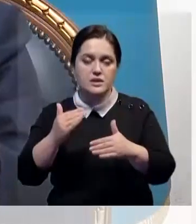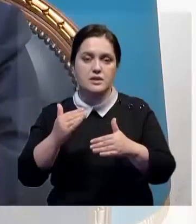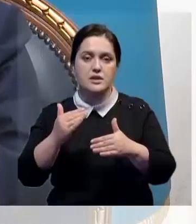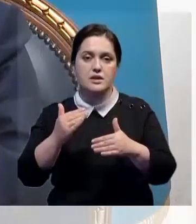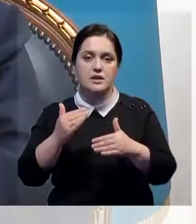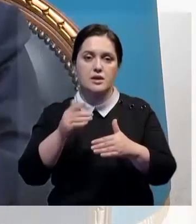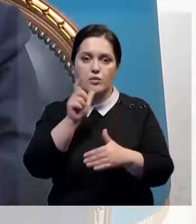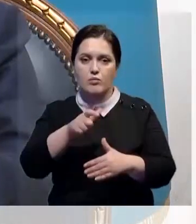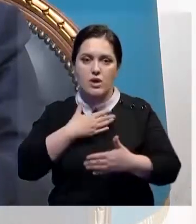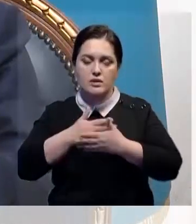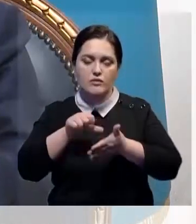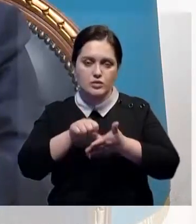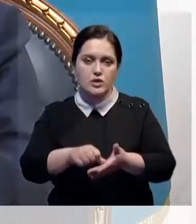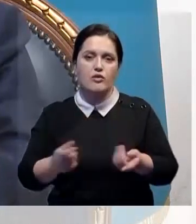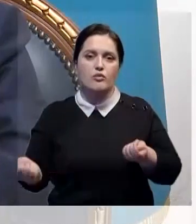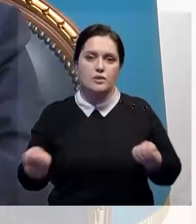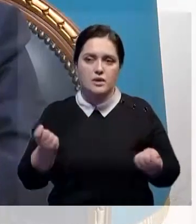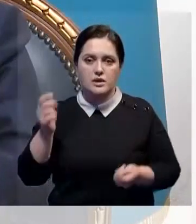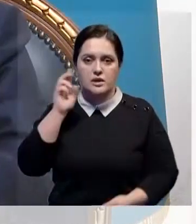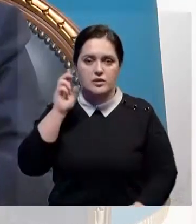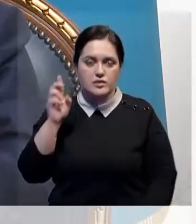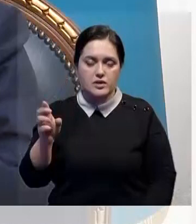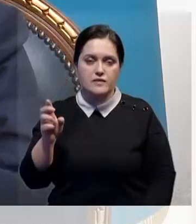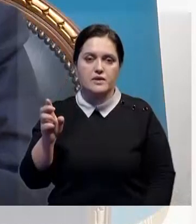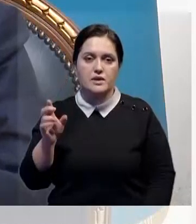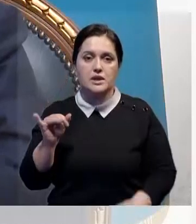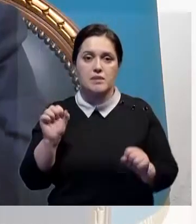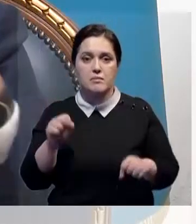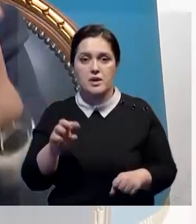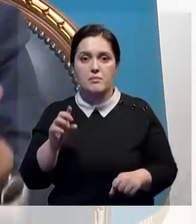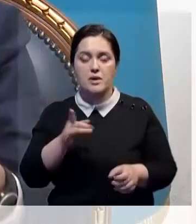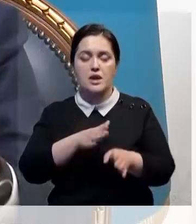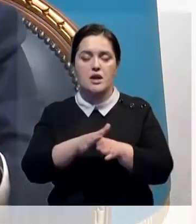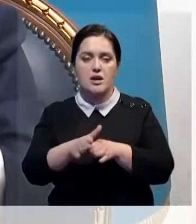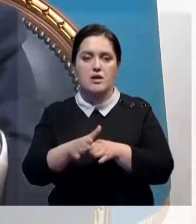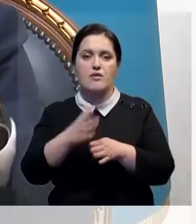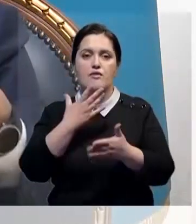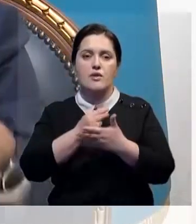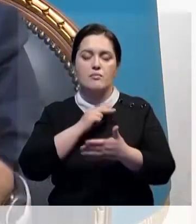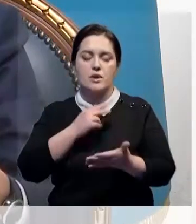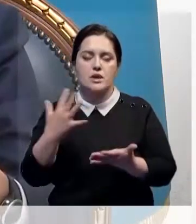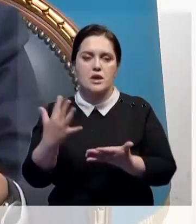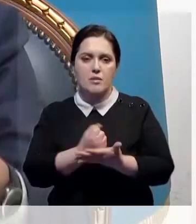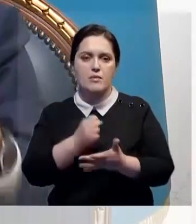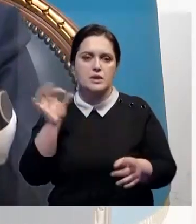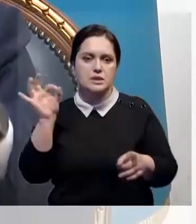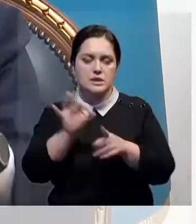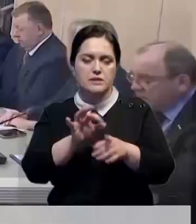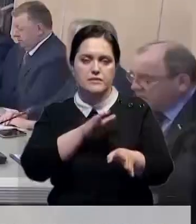активно участвовать в управлении государством и могли бы реализовать свой потенциал и добиваться поставленной